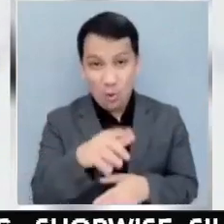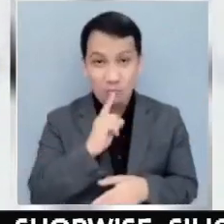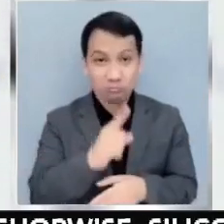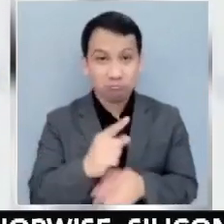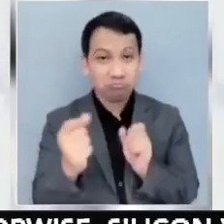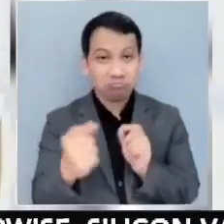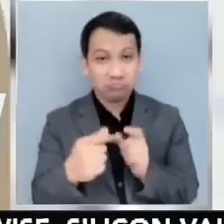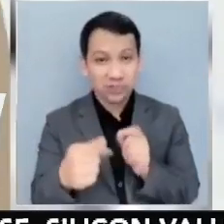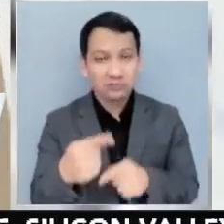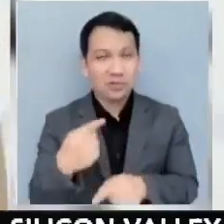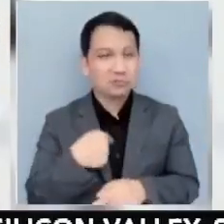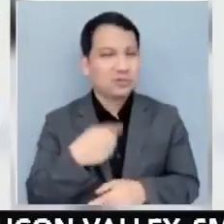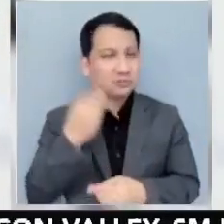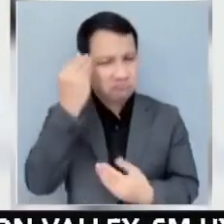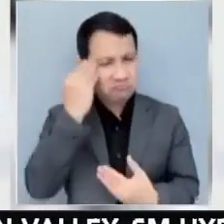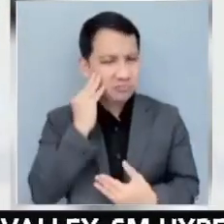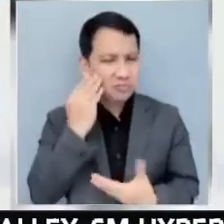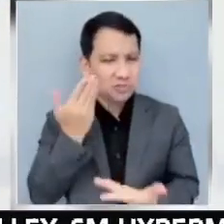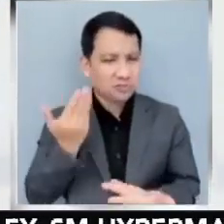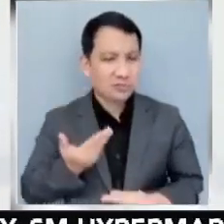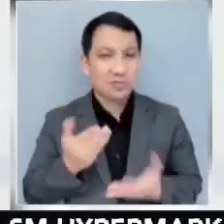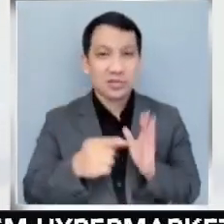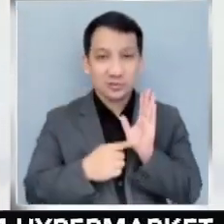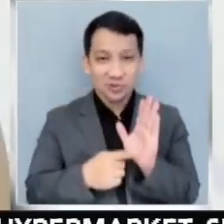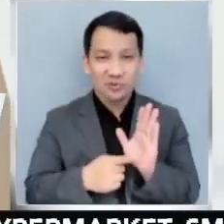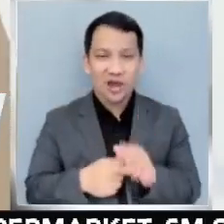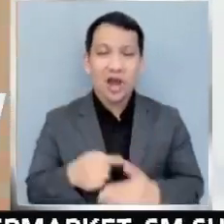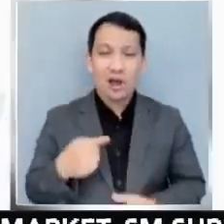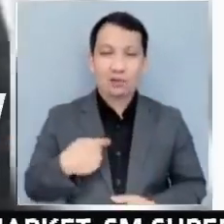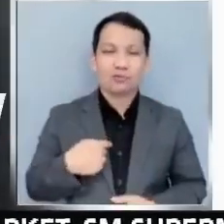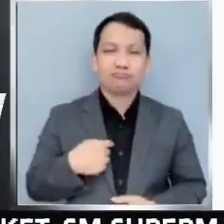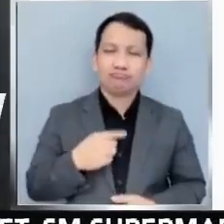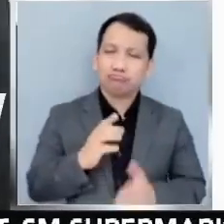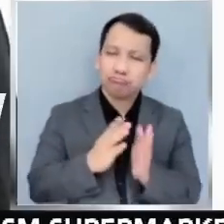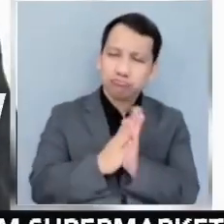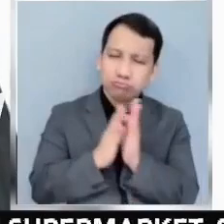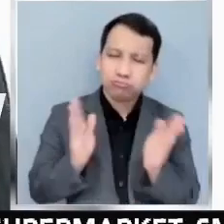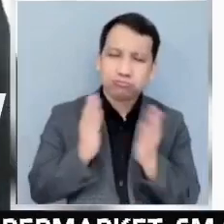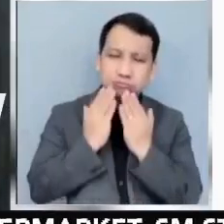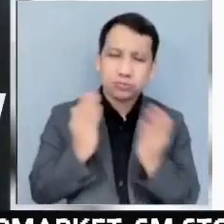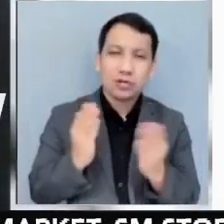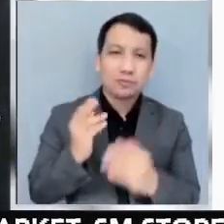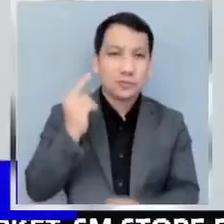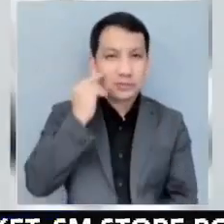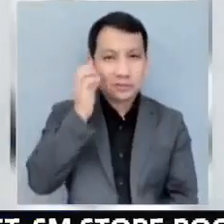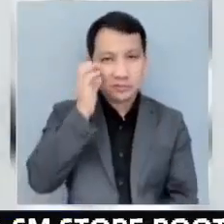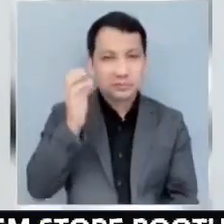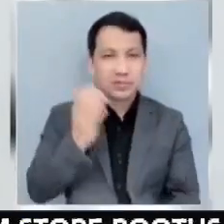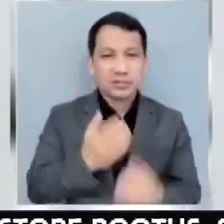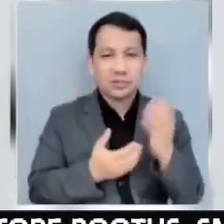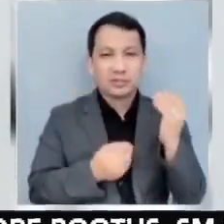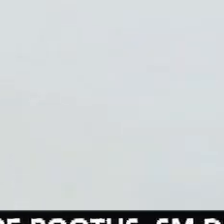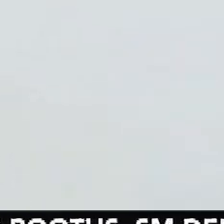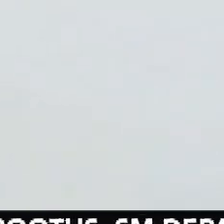and feedback ng mga tao sa show namin. So I'm just really, really grateful. Nelson Canlas, updated sa Showbiz Happenings!